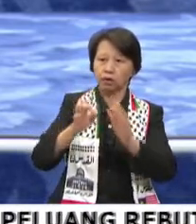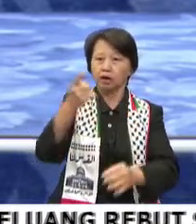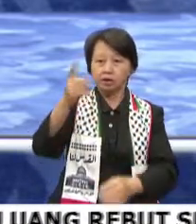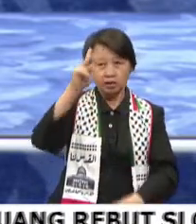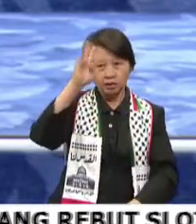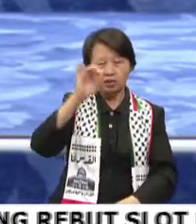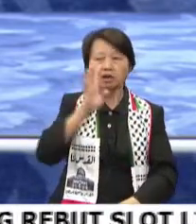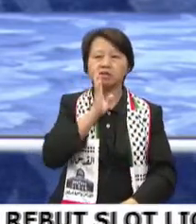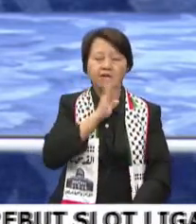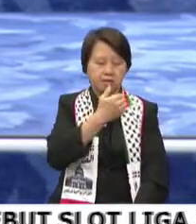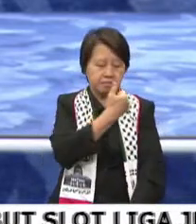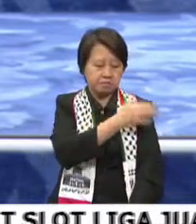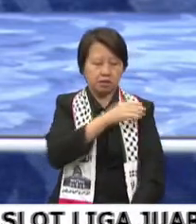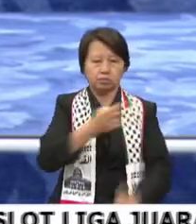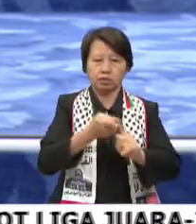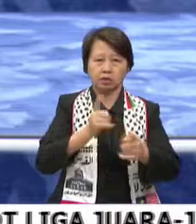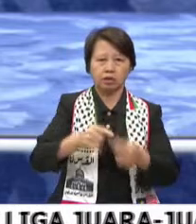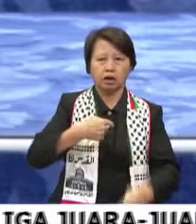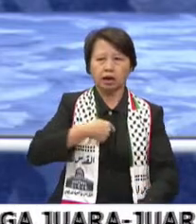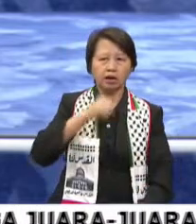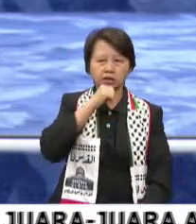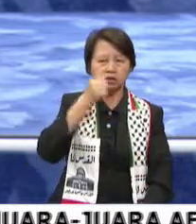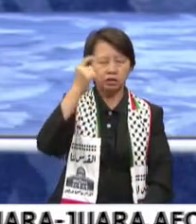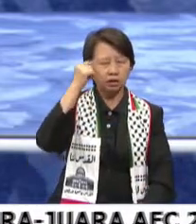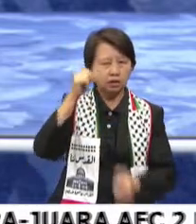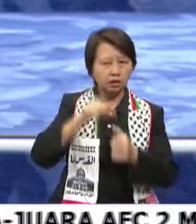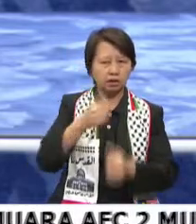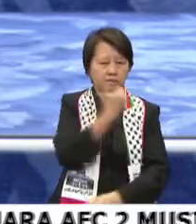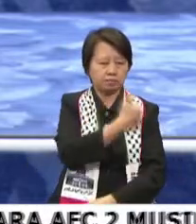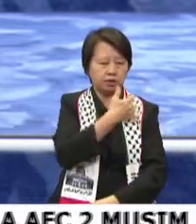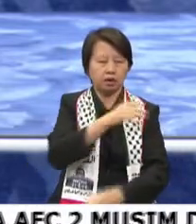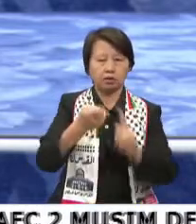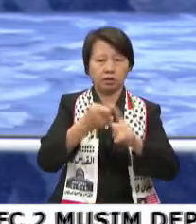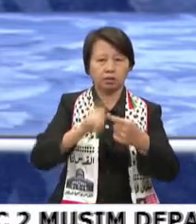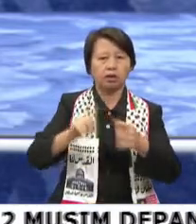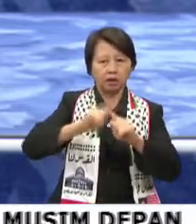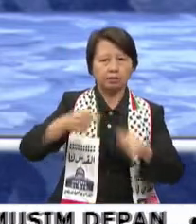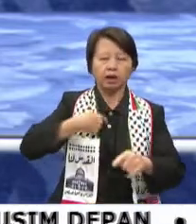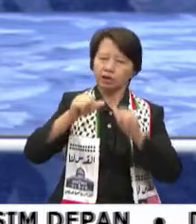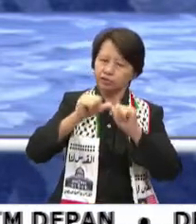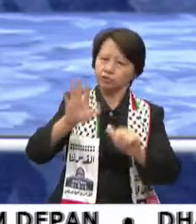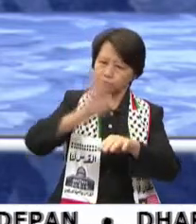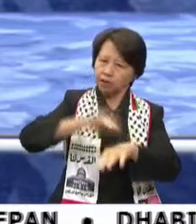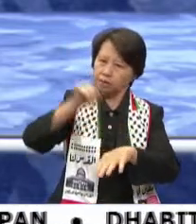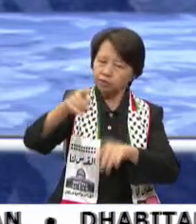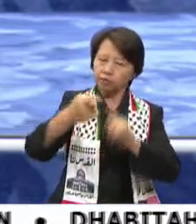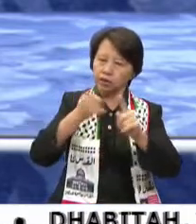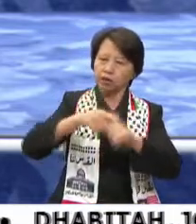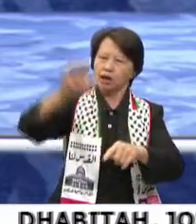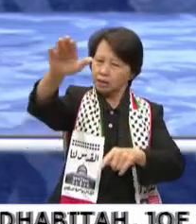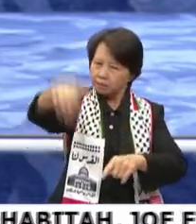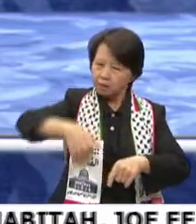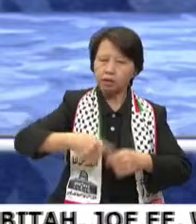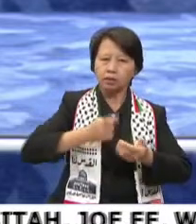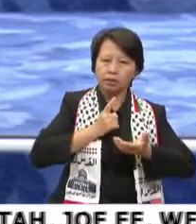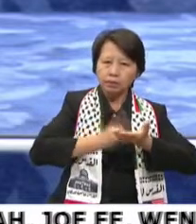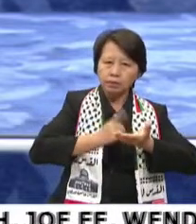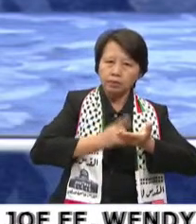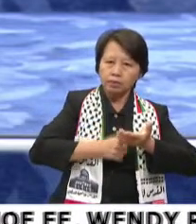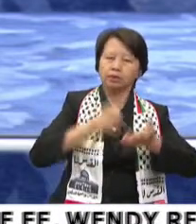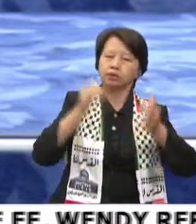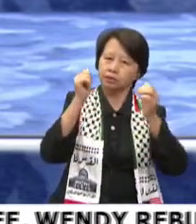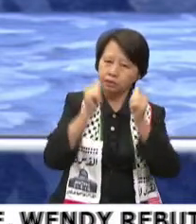kata bekas sahabat saya tidak anggap sebagai bekas sahabat saya anggap sahabat rundinglah dulu